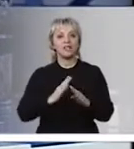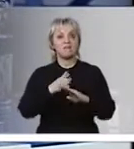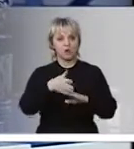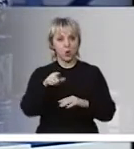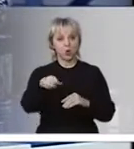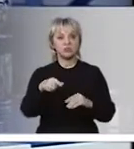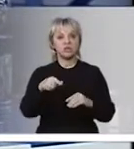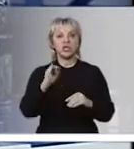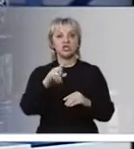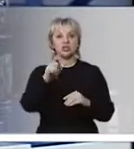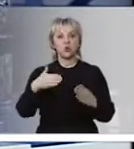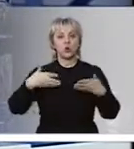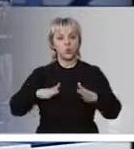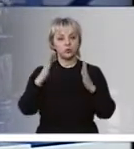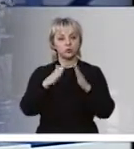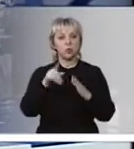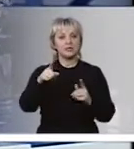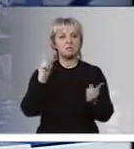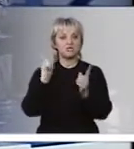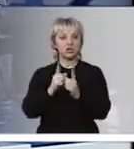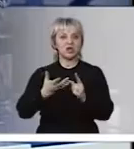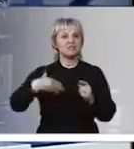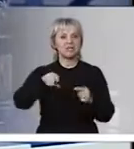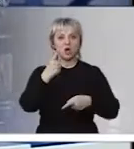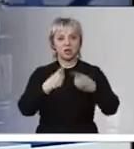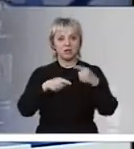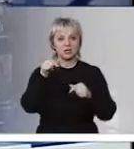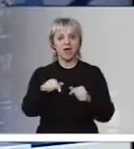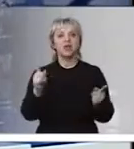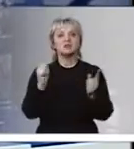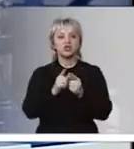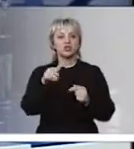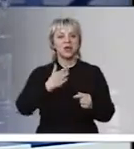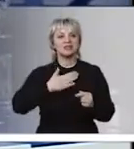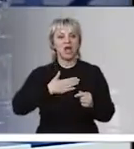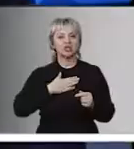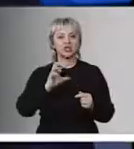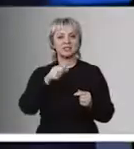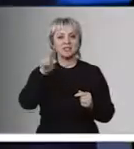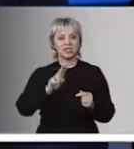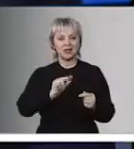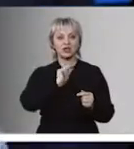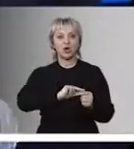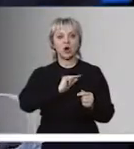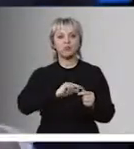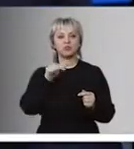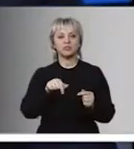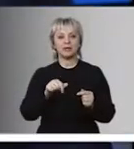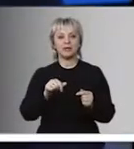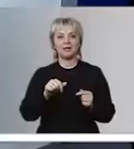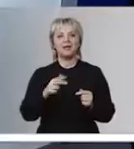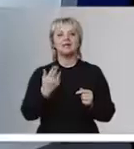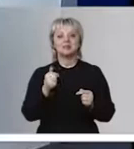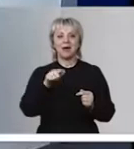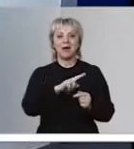выходит из роддома, там ее встречает вся родня и встречают наши социальные работники.